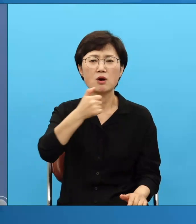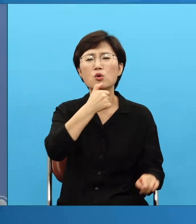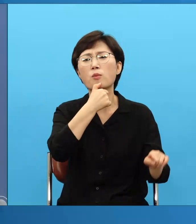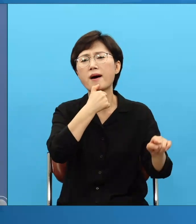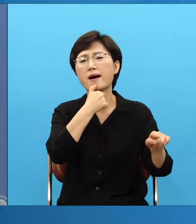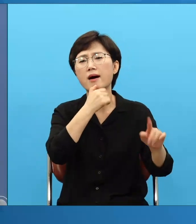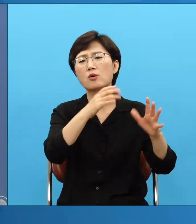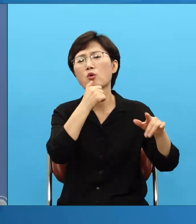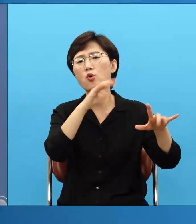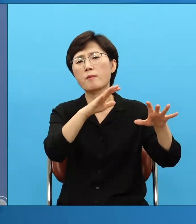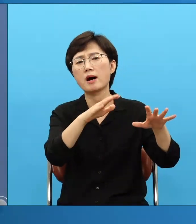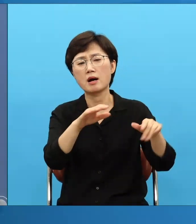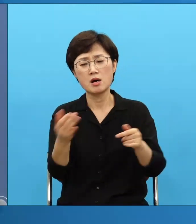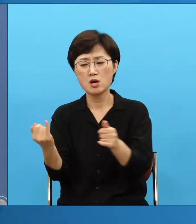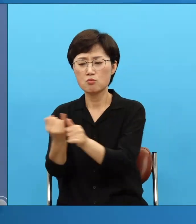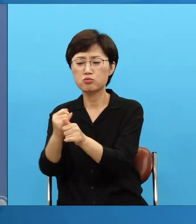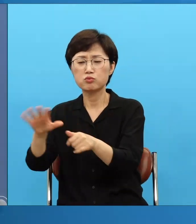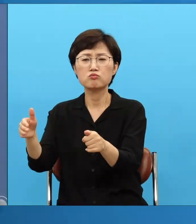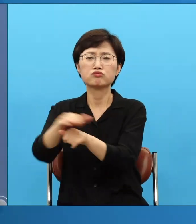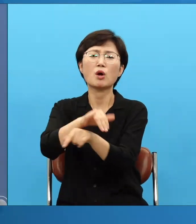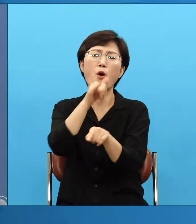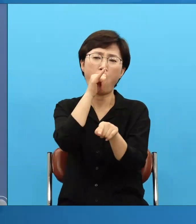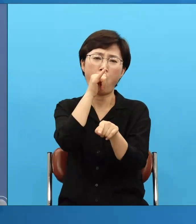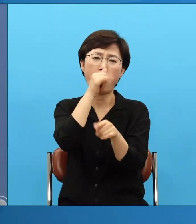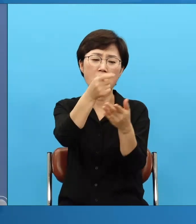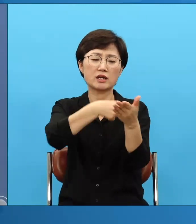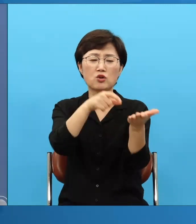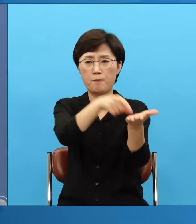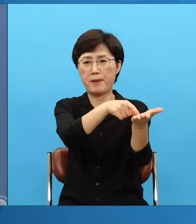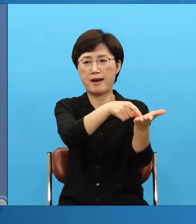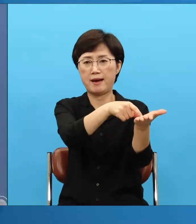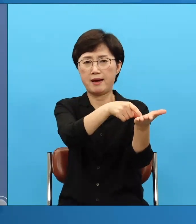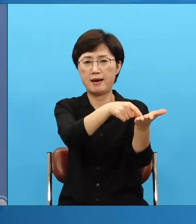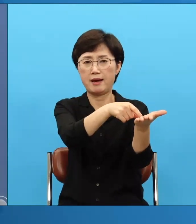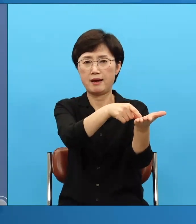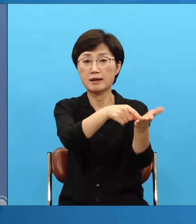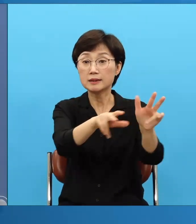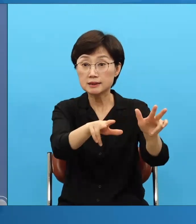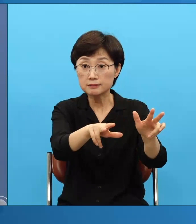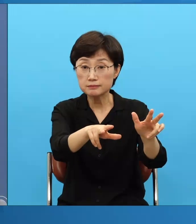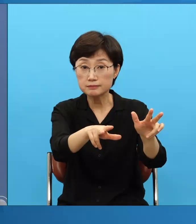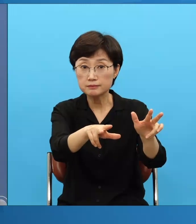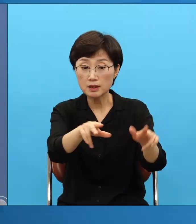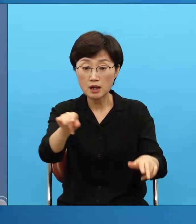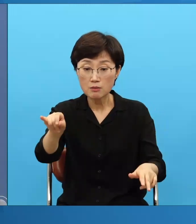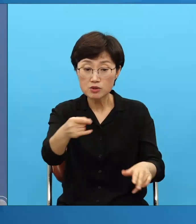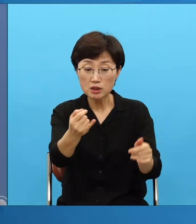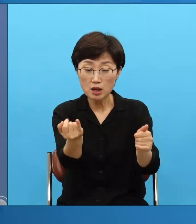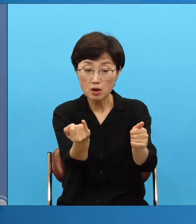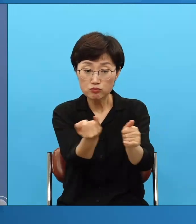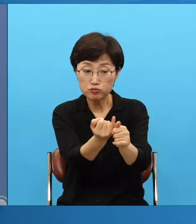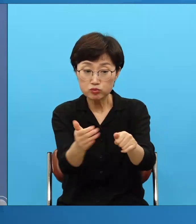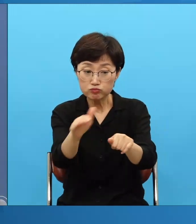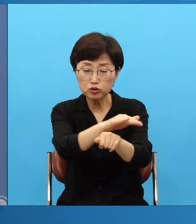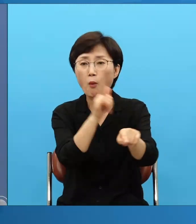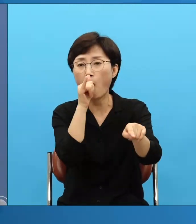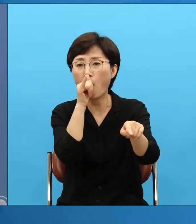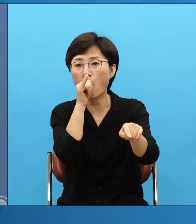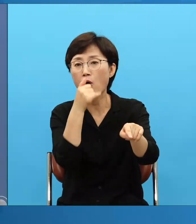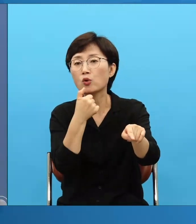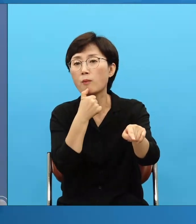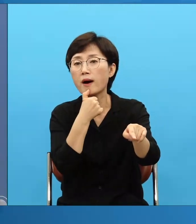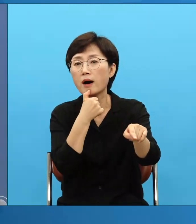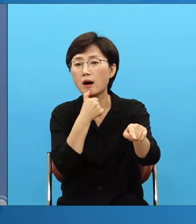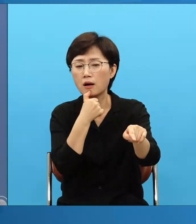of history, the grave of Priscilla and Aquila was found in Rome. 지금도 그대로 있는데 그 말은